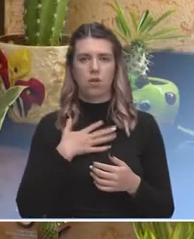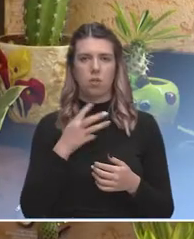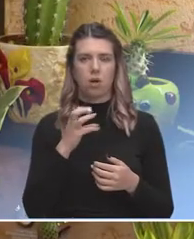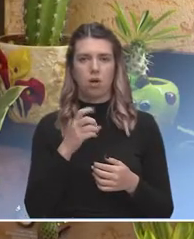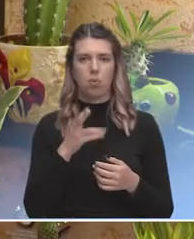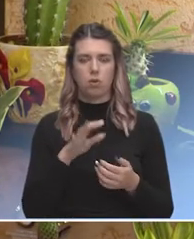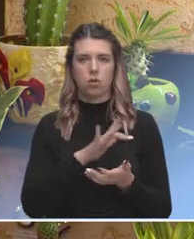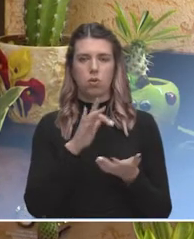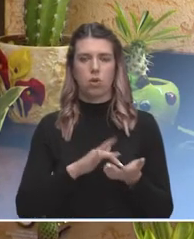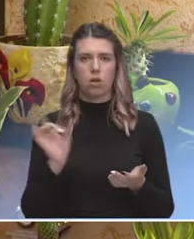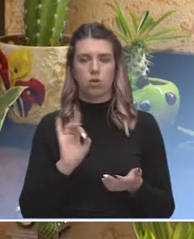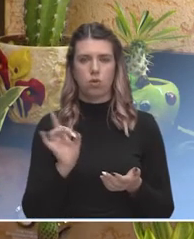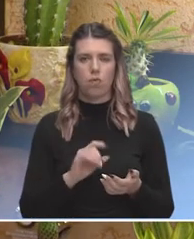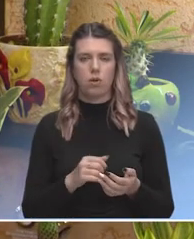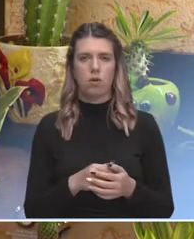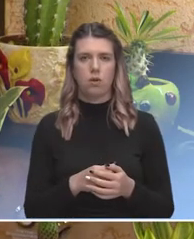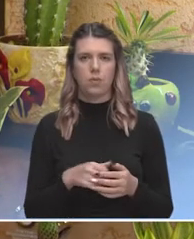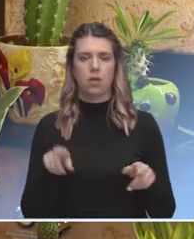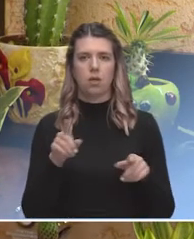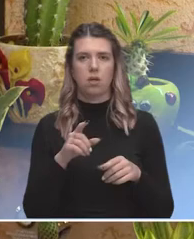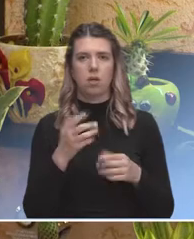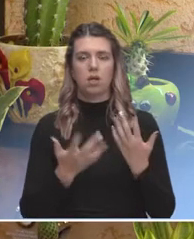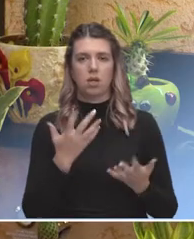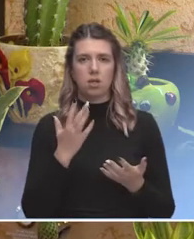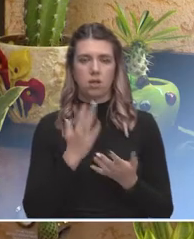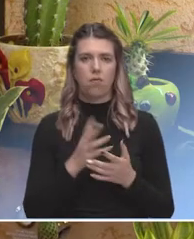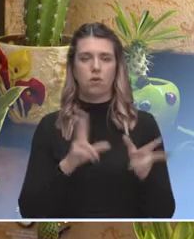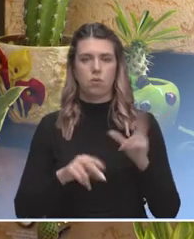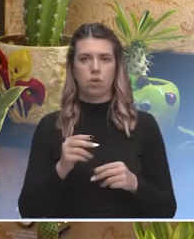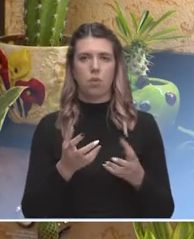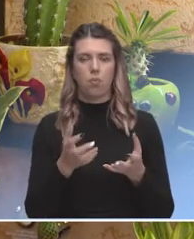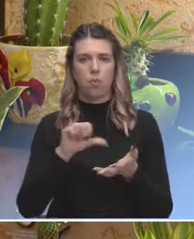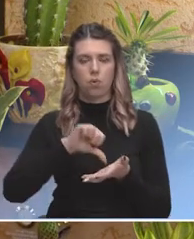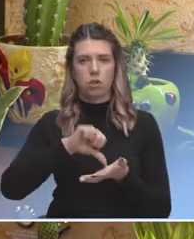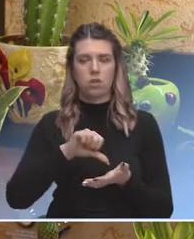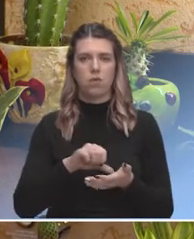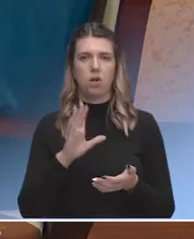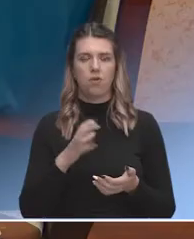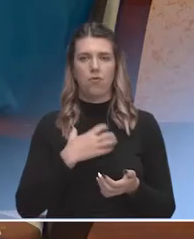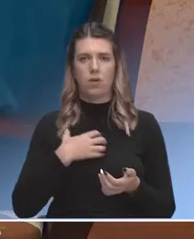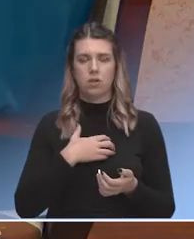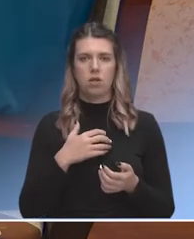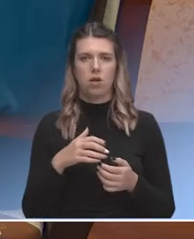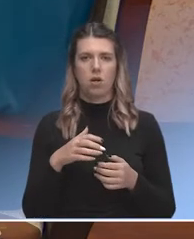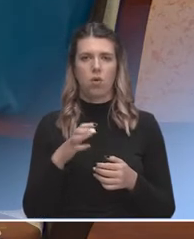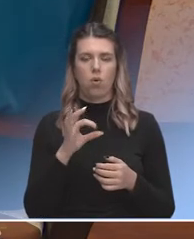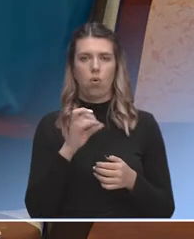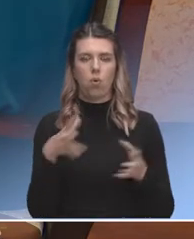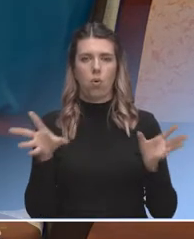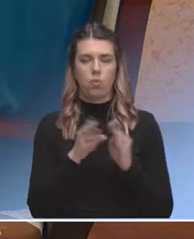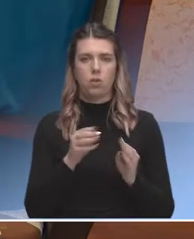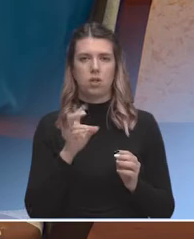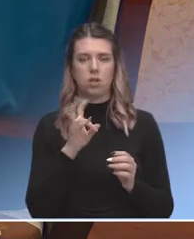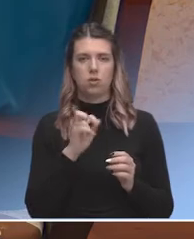нашем мегаполисе, в городе Ростове-на-Дону. Так что есть возможность поучаствовать в важнейшем